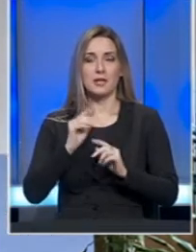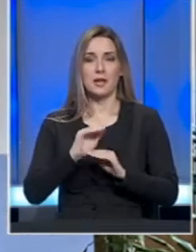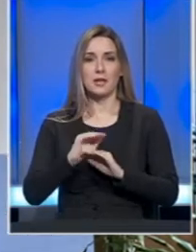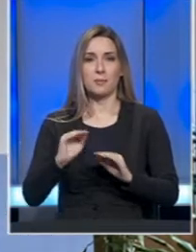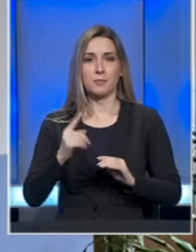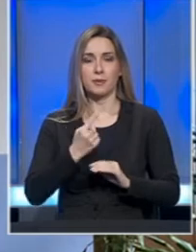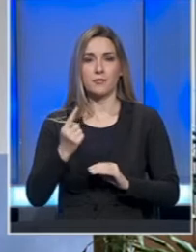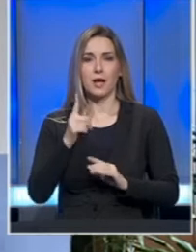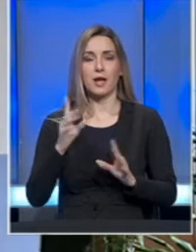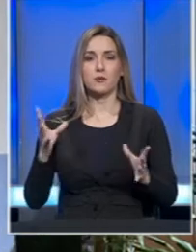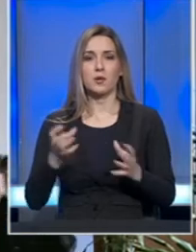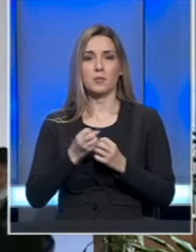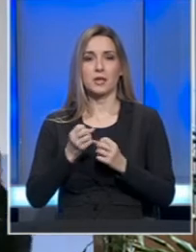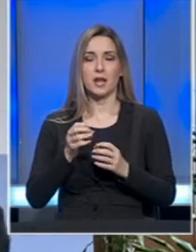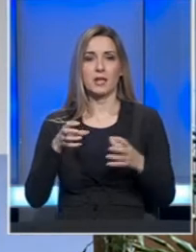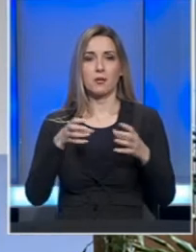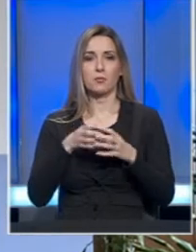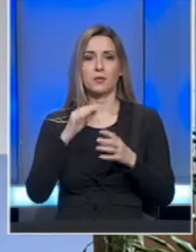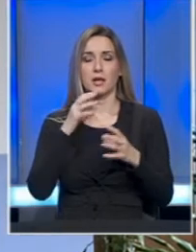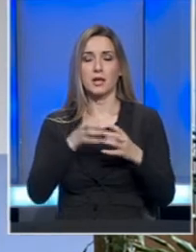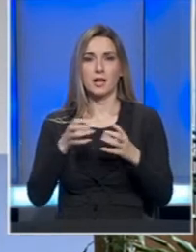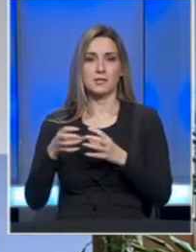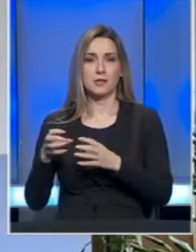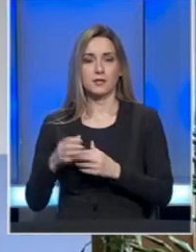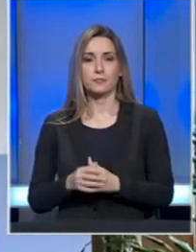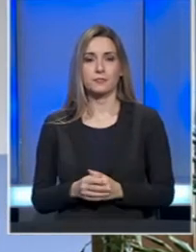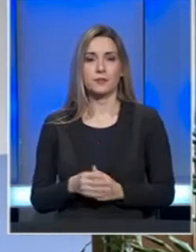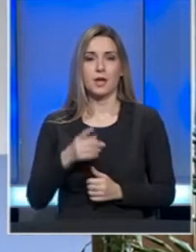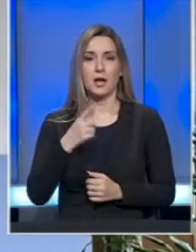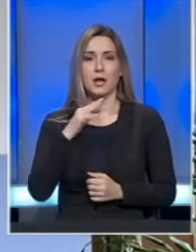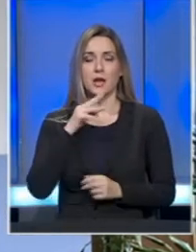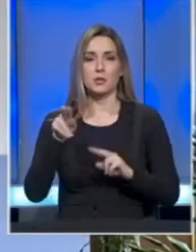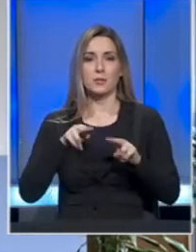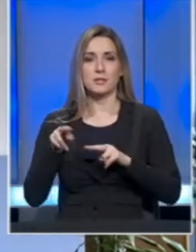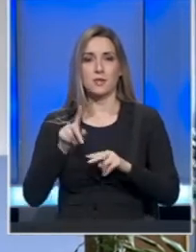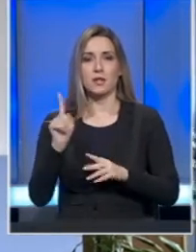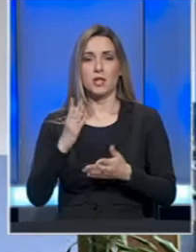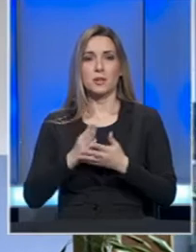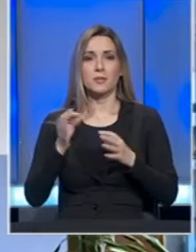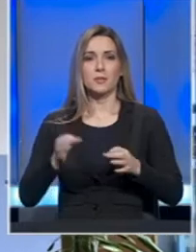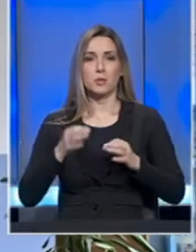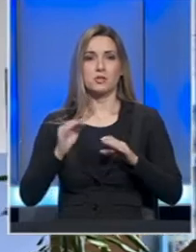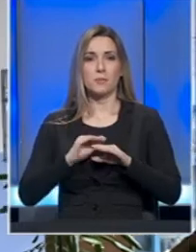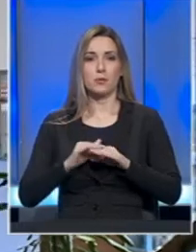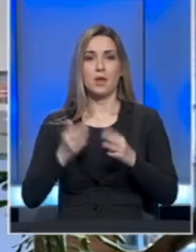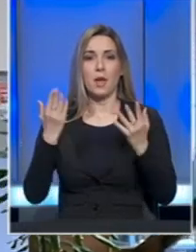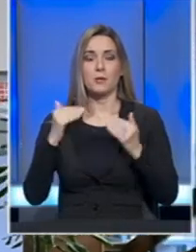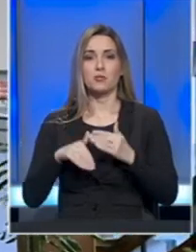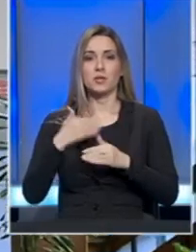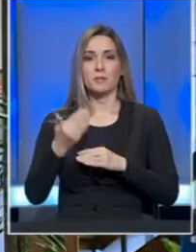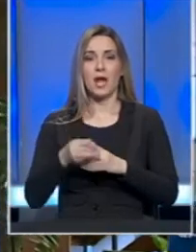odjeljenja. Kada je u pitanju, u ministarstvu su rekli prvobitno da neće biti proslave mature, međutim nakon